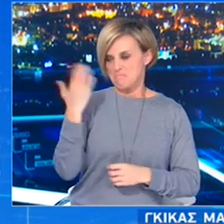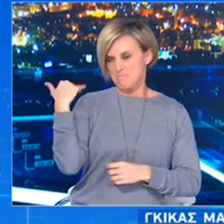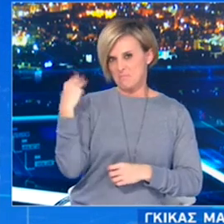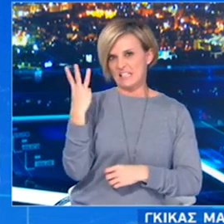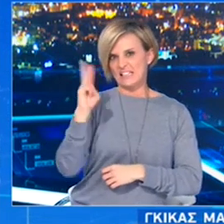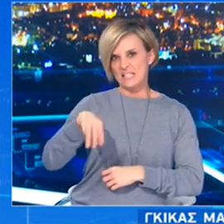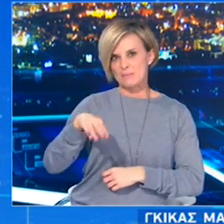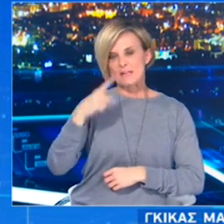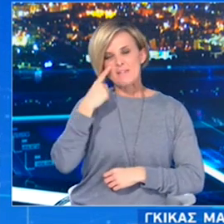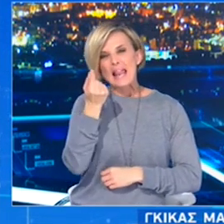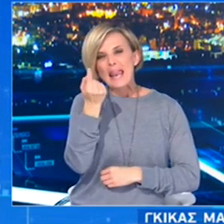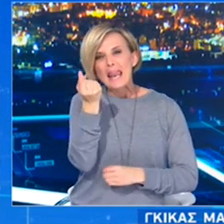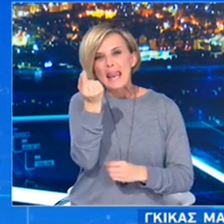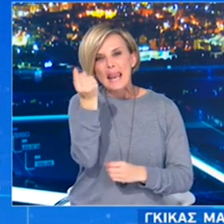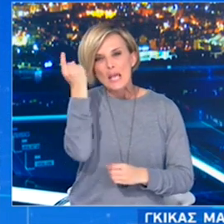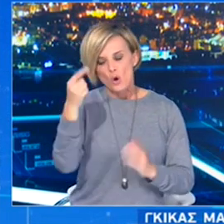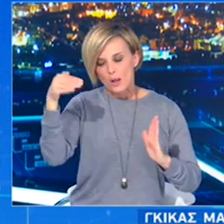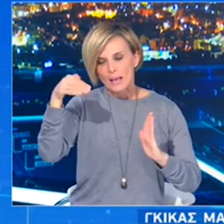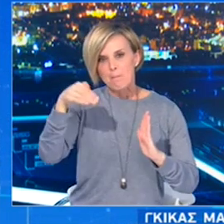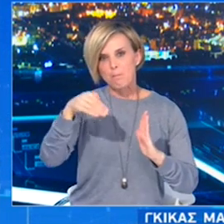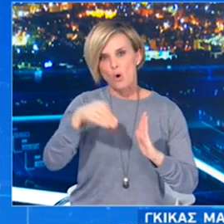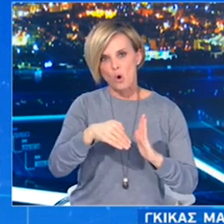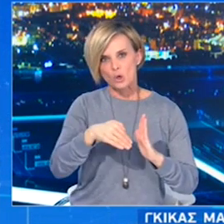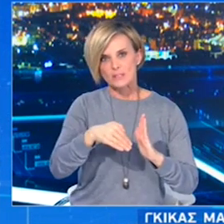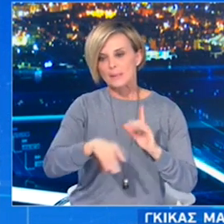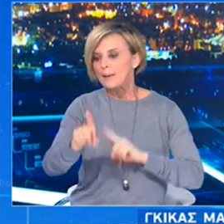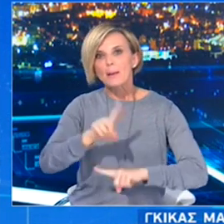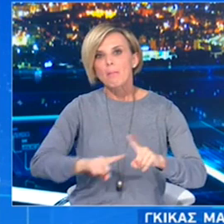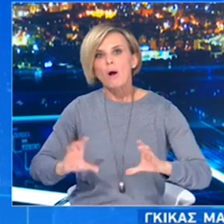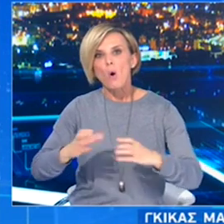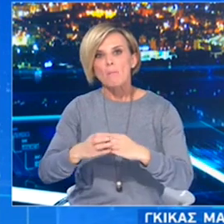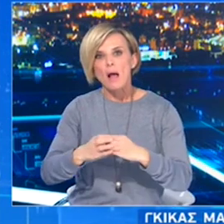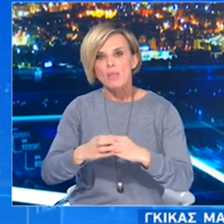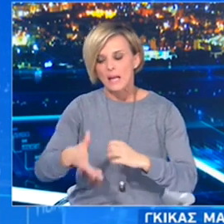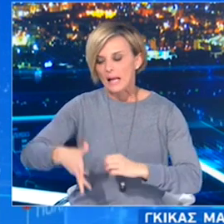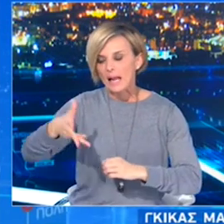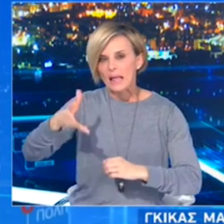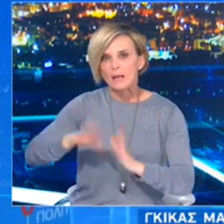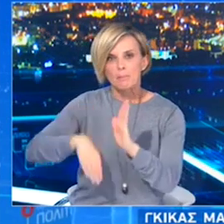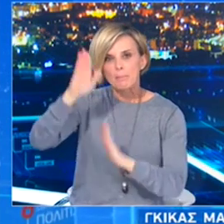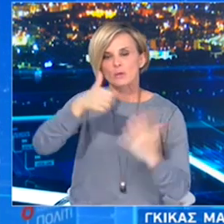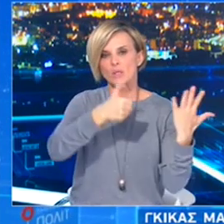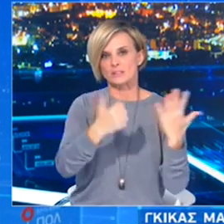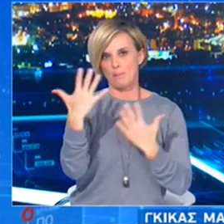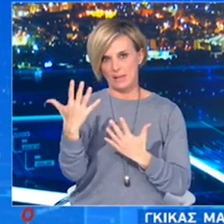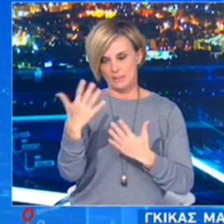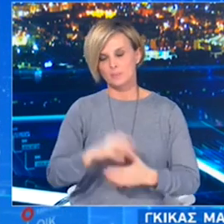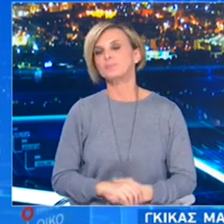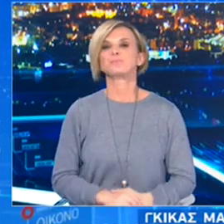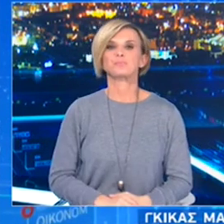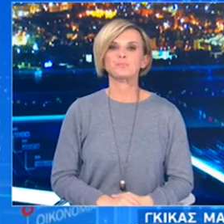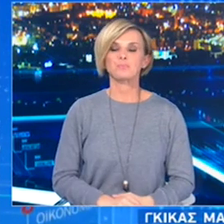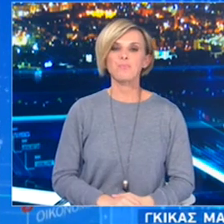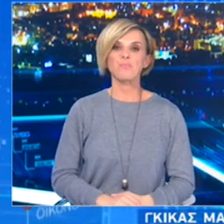μία μικρή σχετική υποχώρηση στις διαγνώσεις των άνω των 65. Η επίπτωση στην ηλικιακή ομάδα των 19 έως 39 παραμένει στα